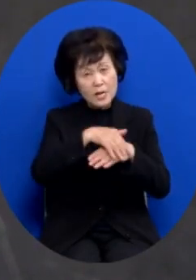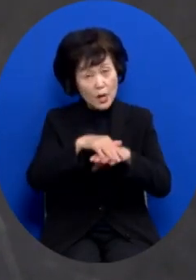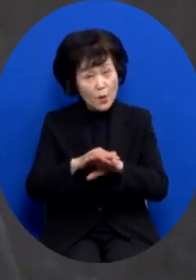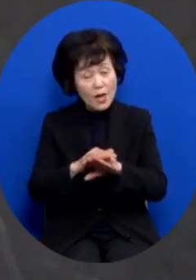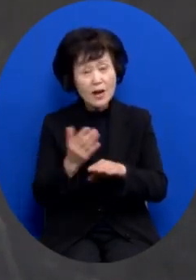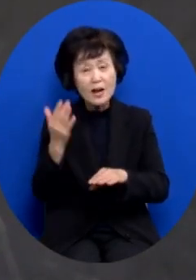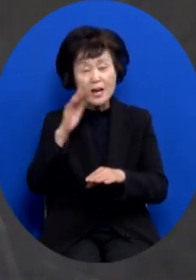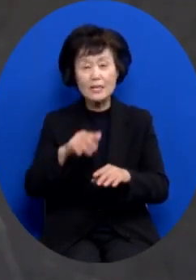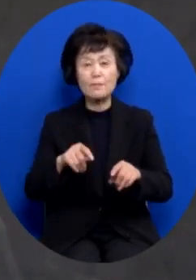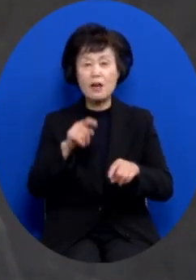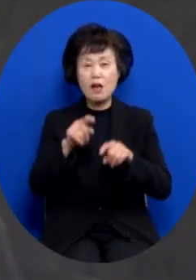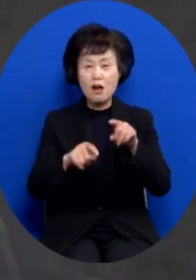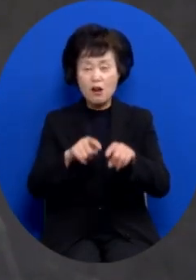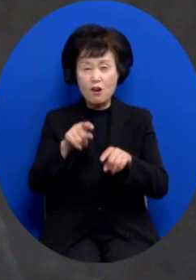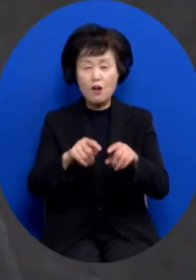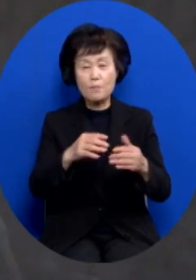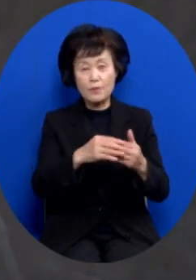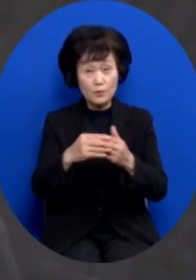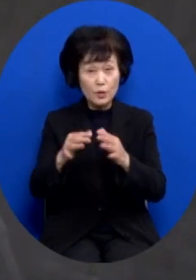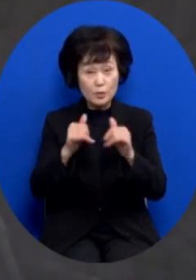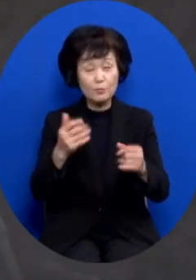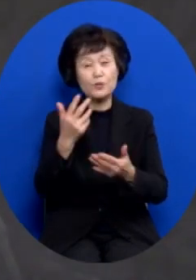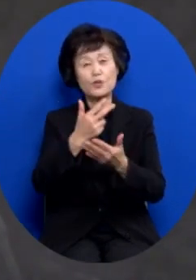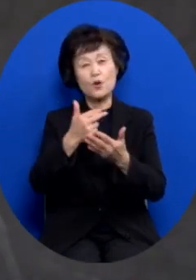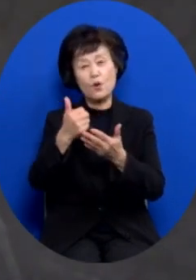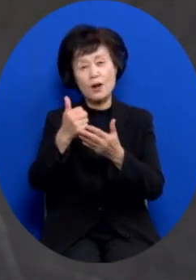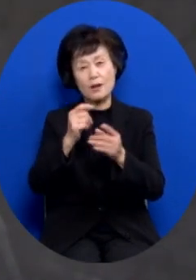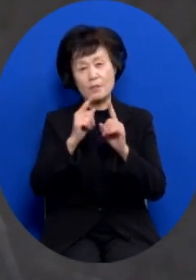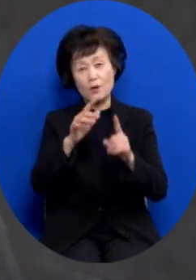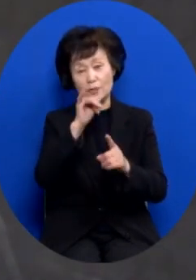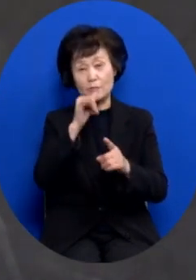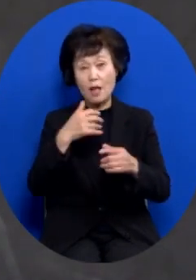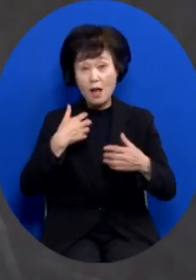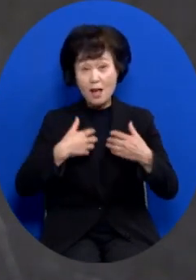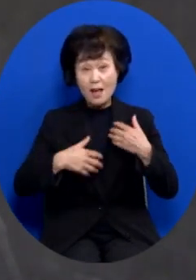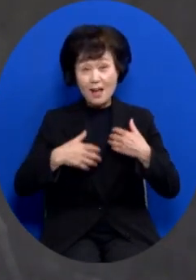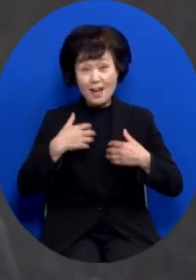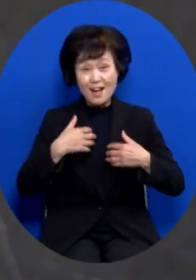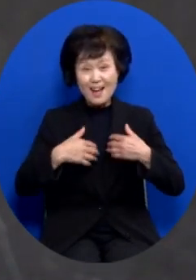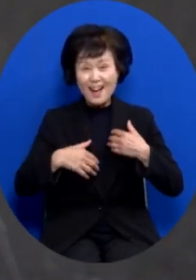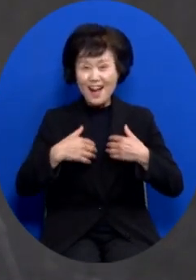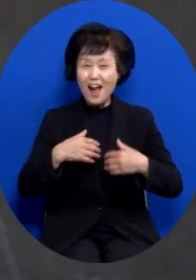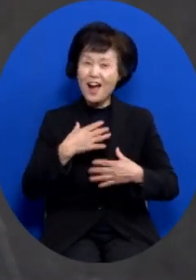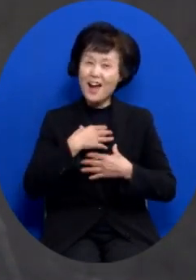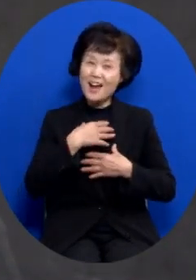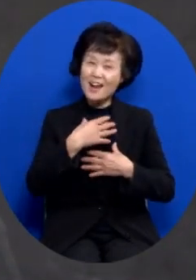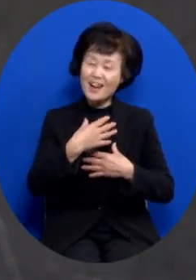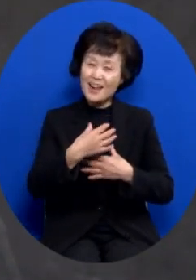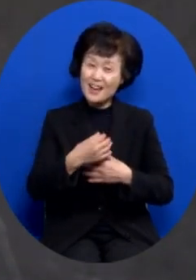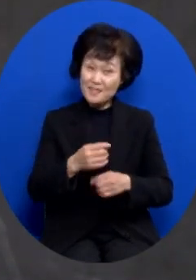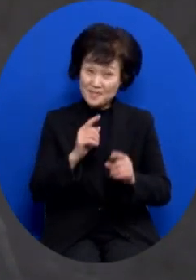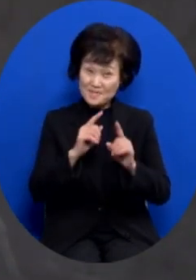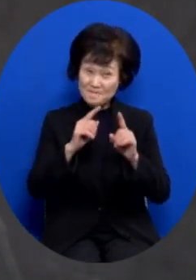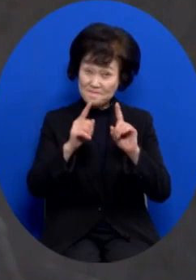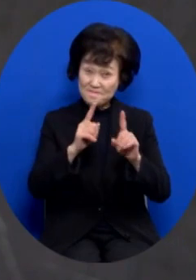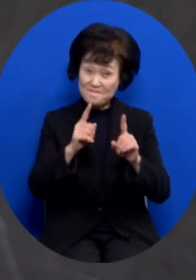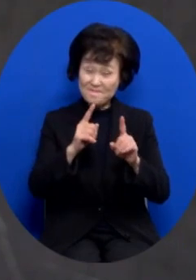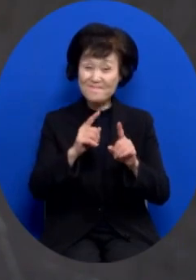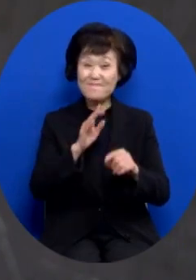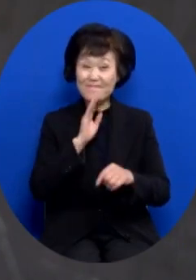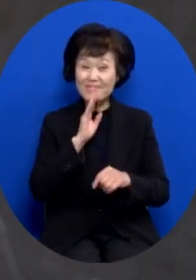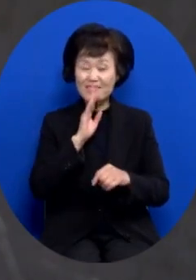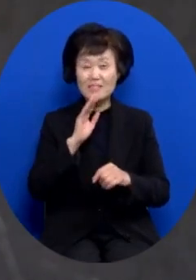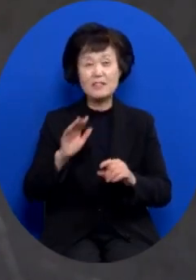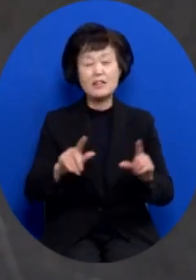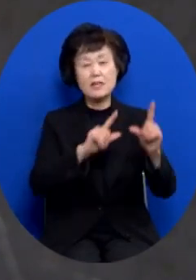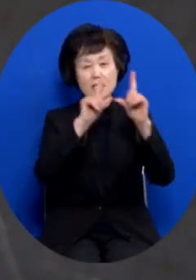분은 여호와 하나님이라고 말씀합니다이 얼마나 반갑고이 얼마나 안심되는 말입니까 우리는